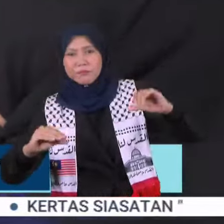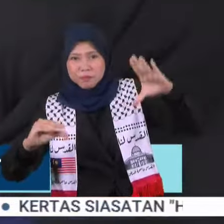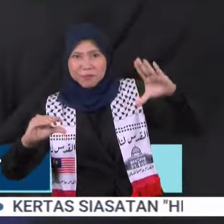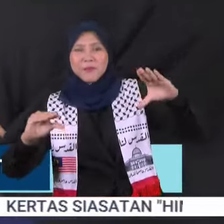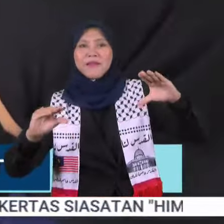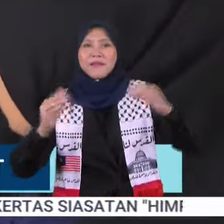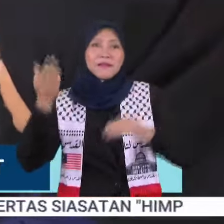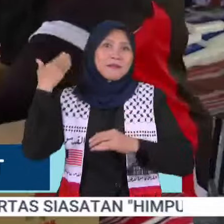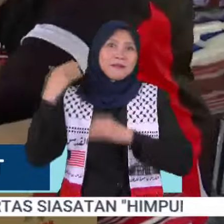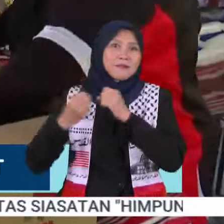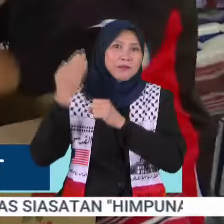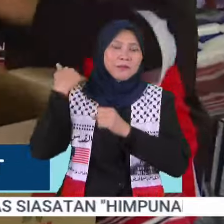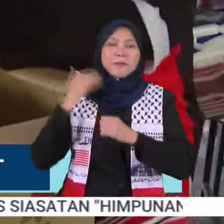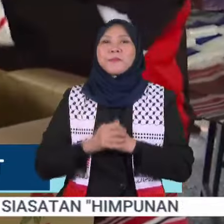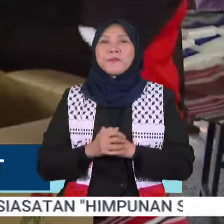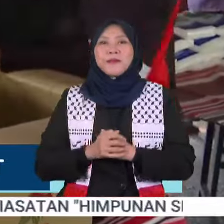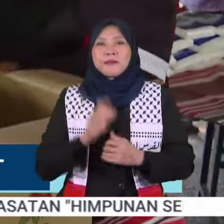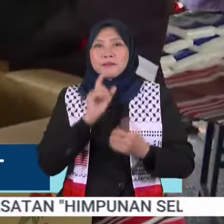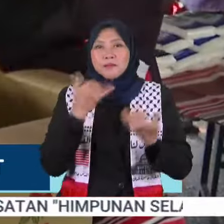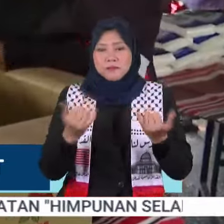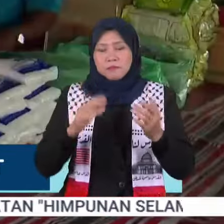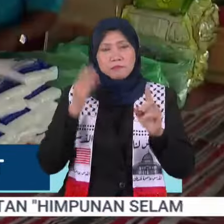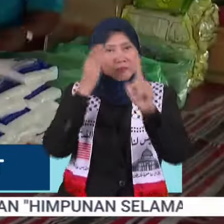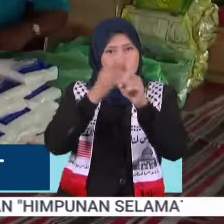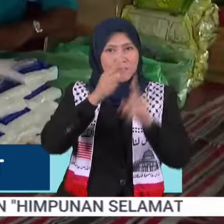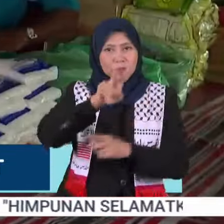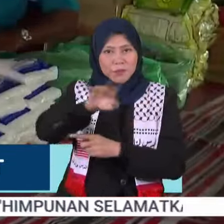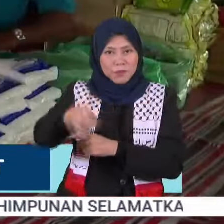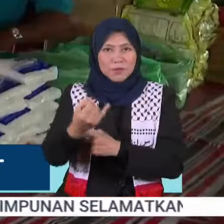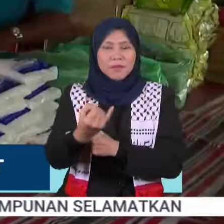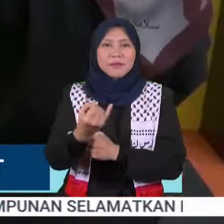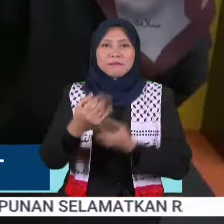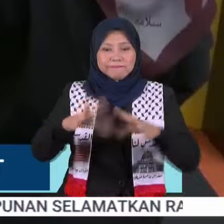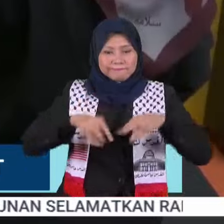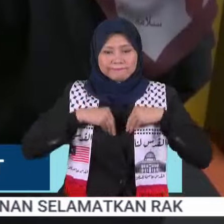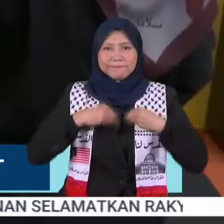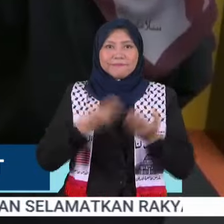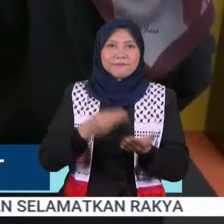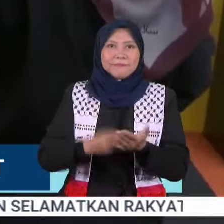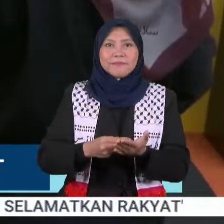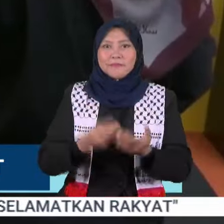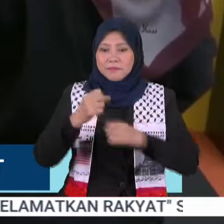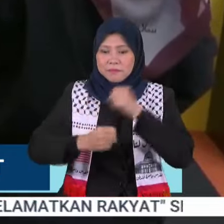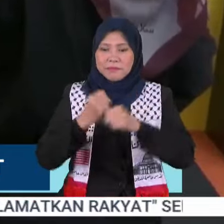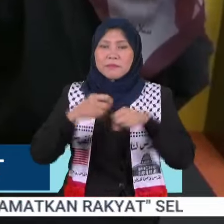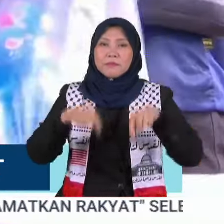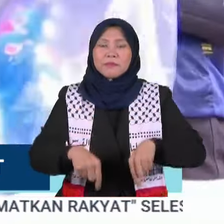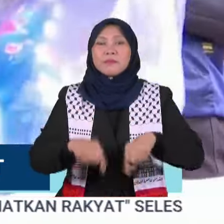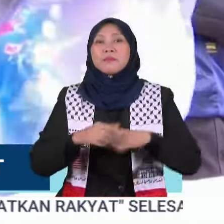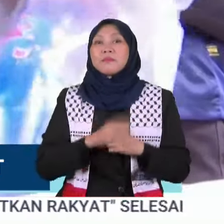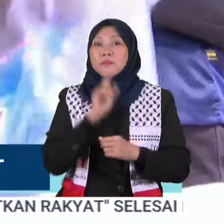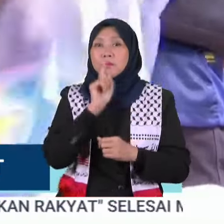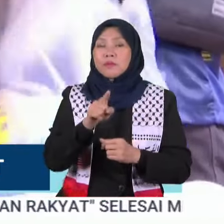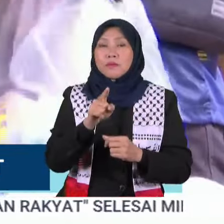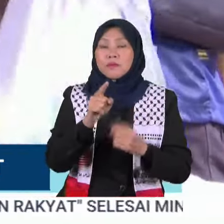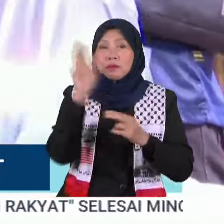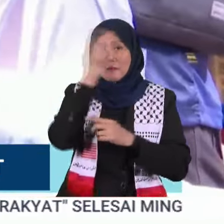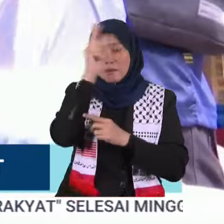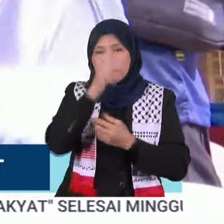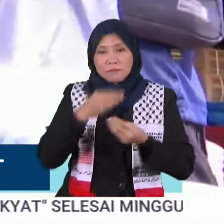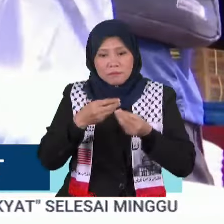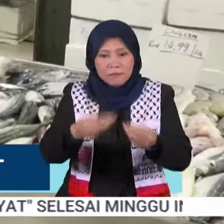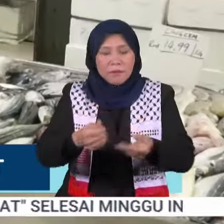diagih kepada 8.2 juta penerima bermula hari ini. Kerajaan Madani juga beriltizam untuk memberi rakyat